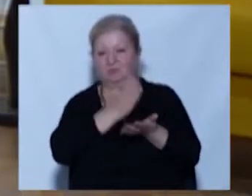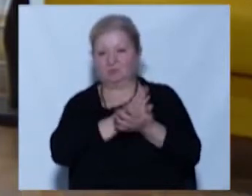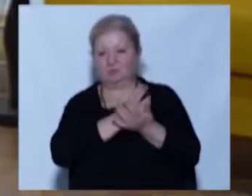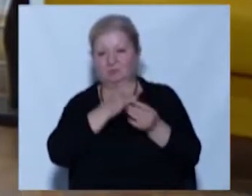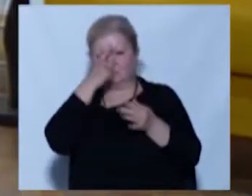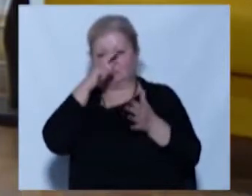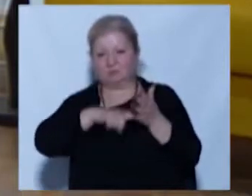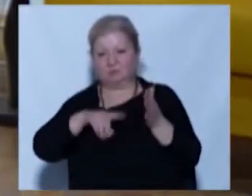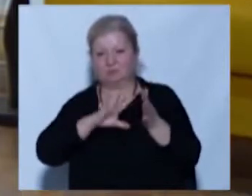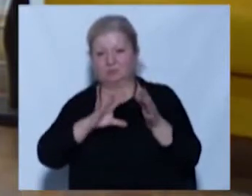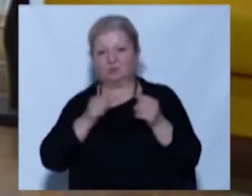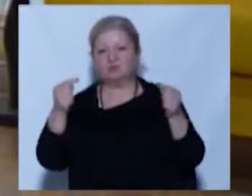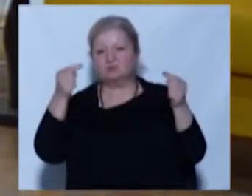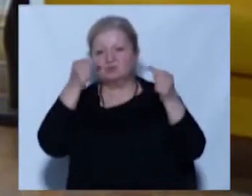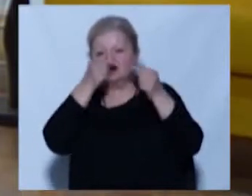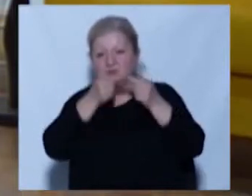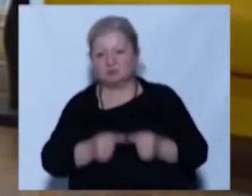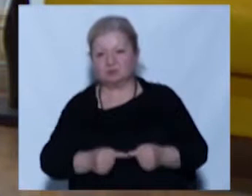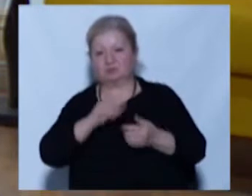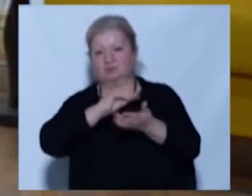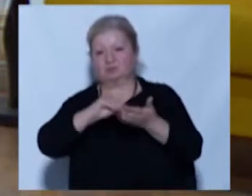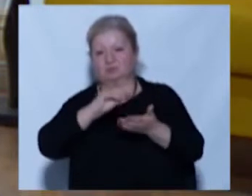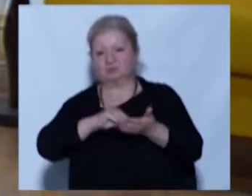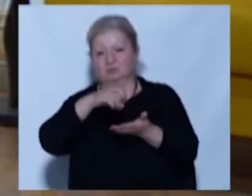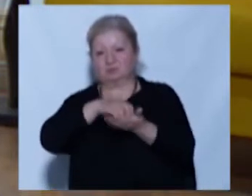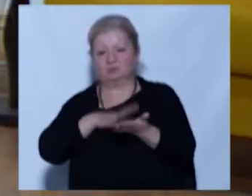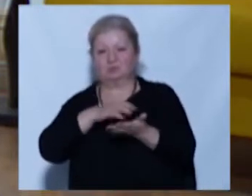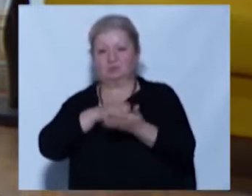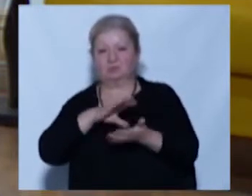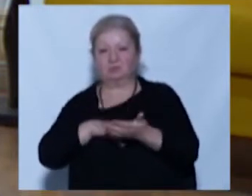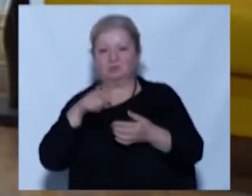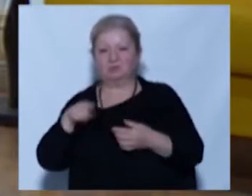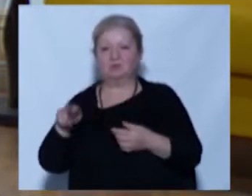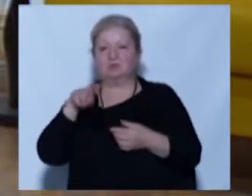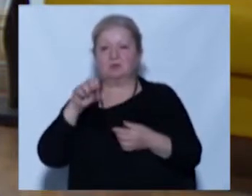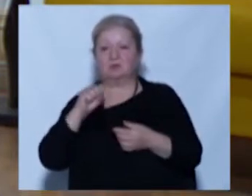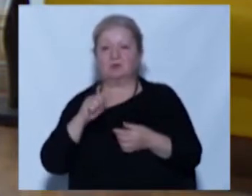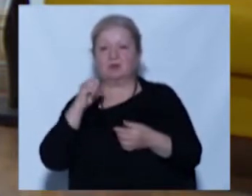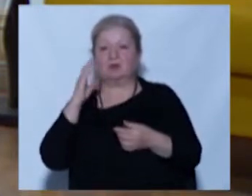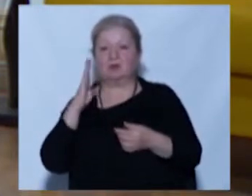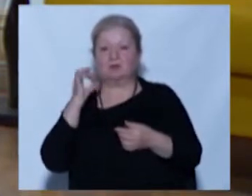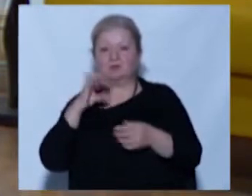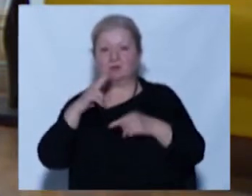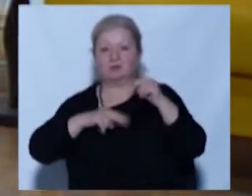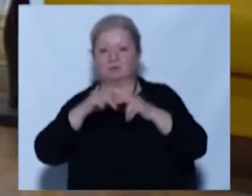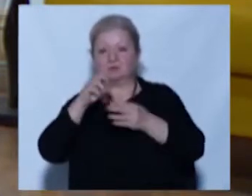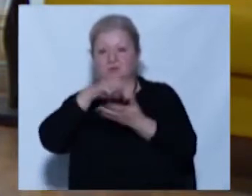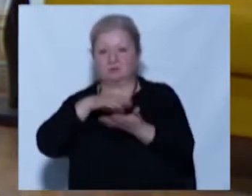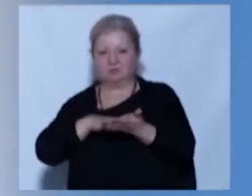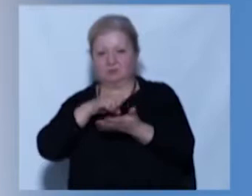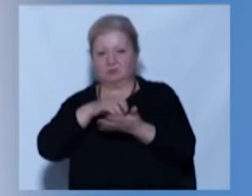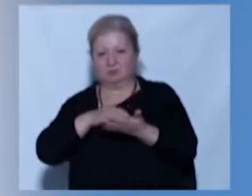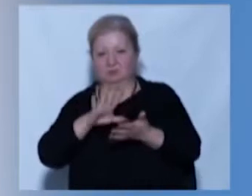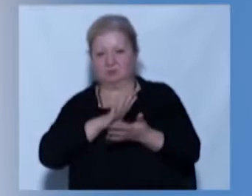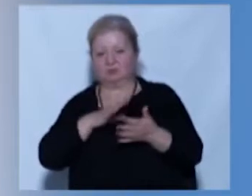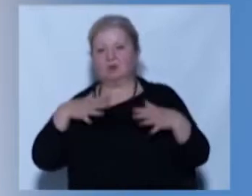ამბობს, რომ წარმოუდგენელი იყო ყველაფერი იმის ესე ზუსტად აღწერა, რასაც დავით აღმაშენებელი ქმნიდა და